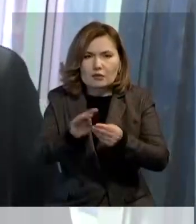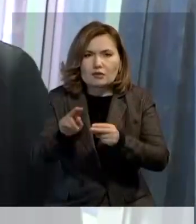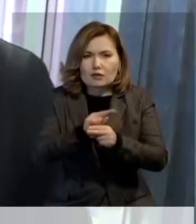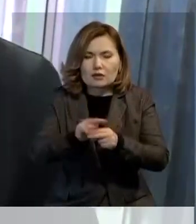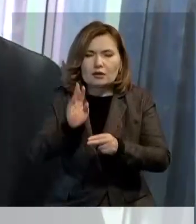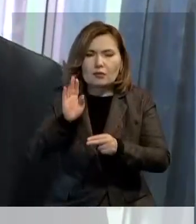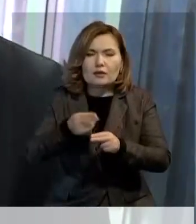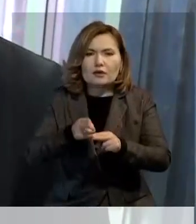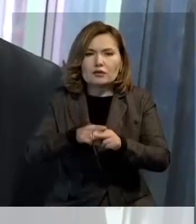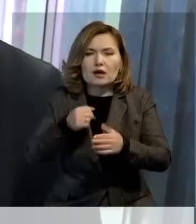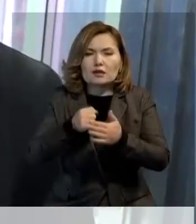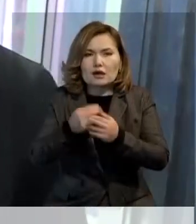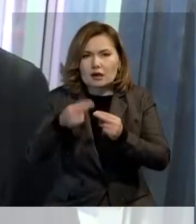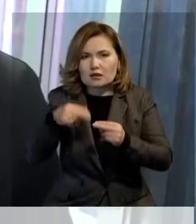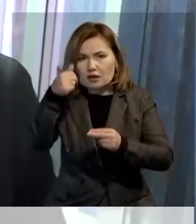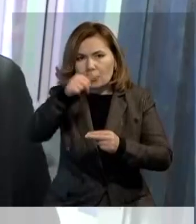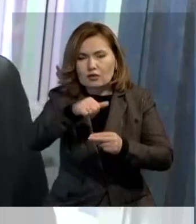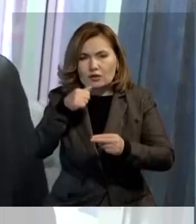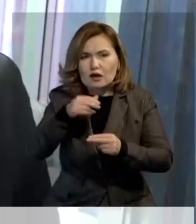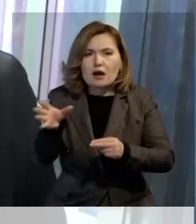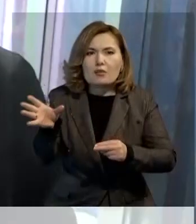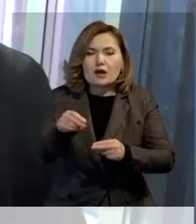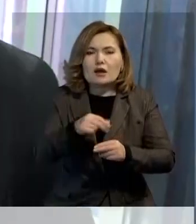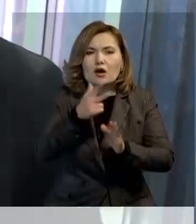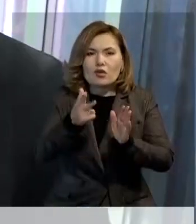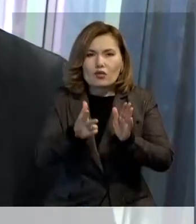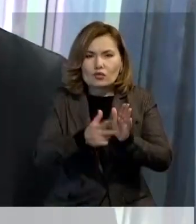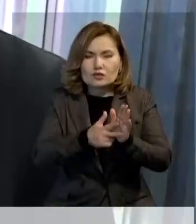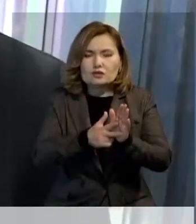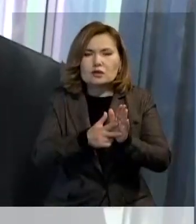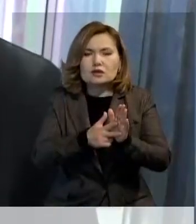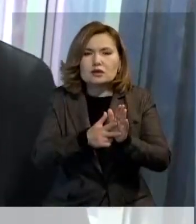Енді жыл соңына дейін барлық 18 су тазарту имараты